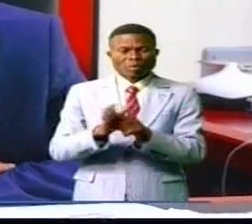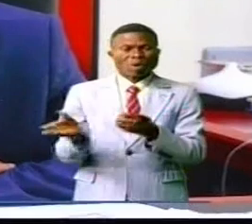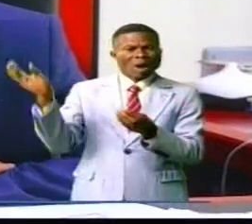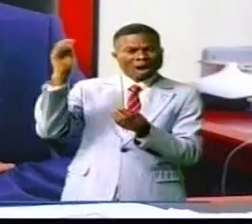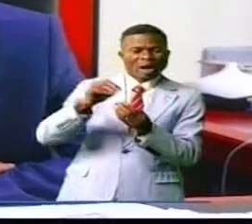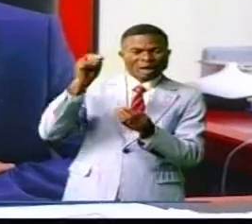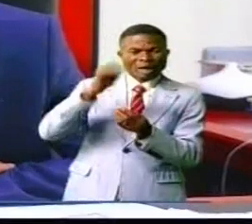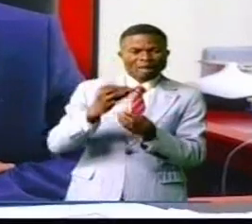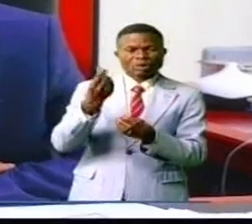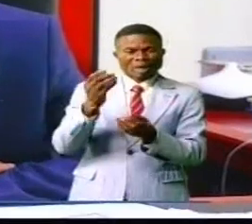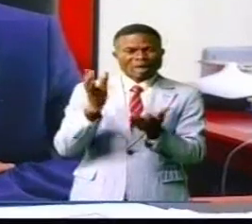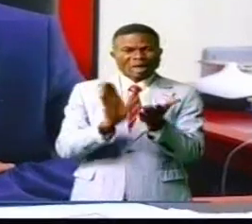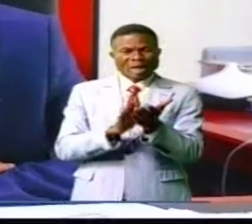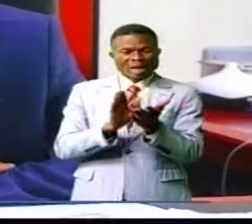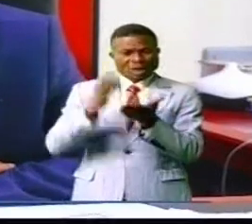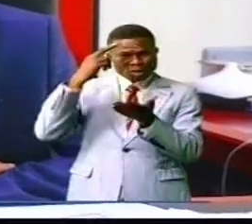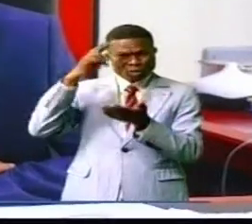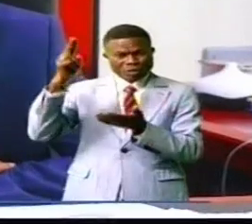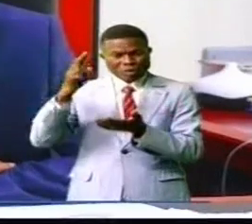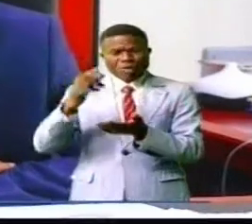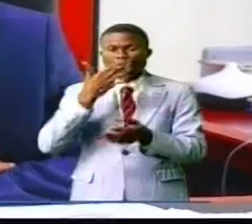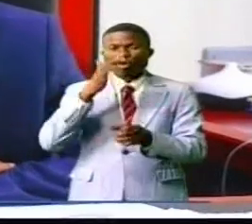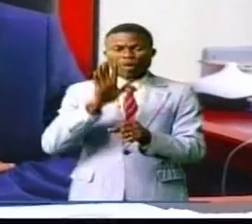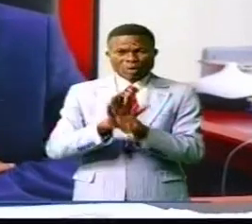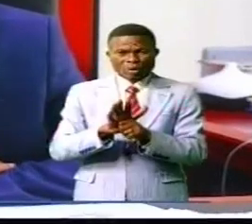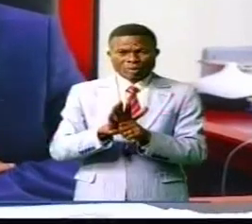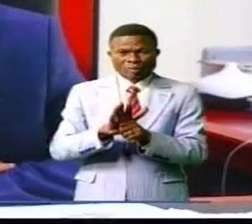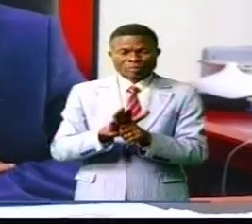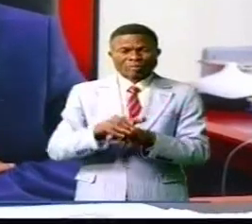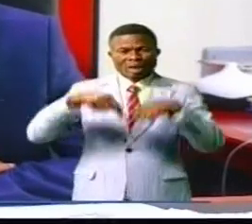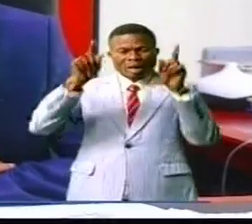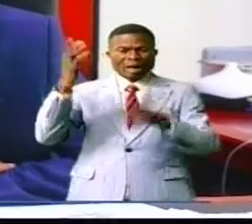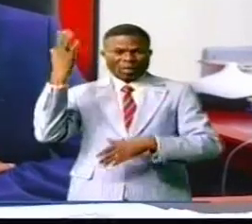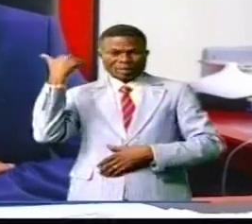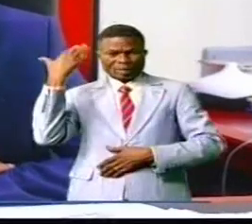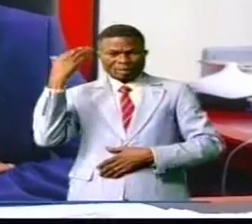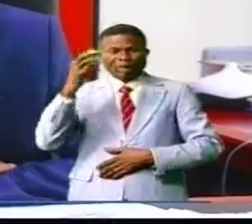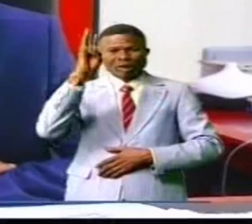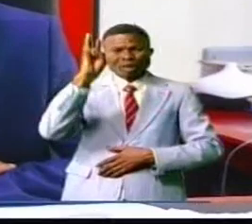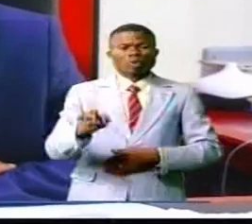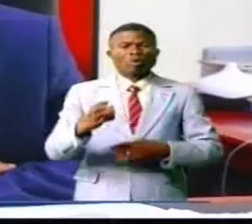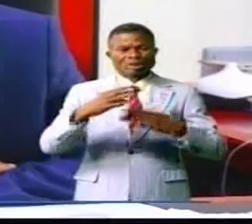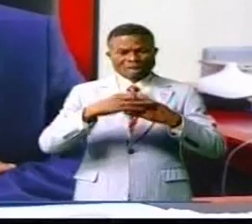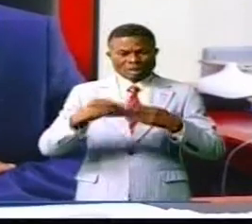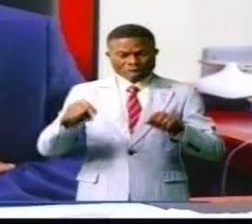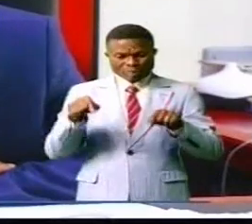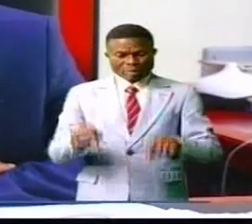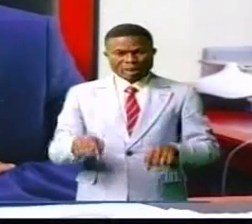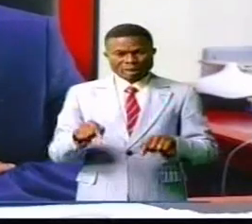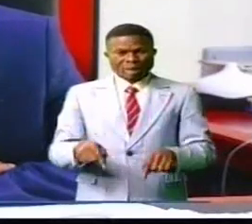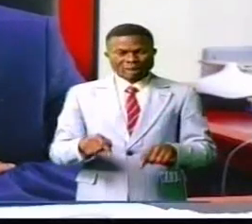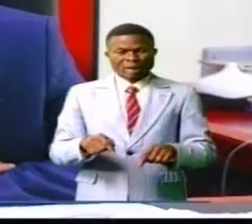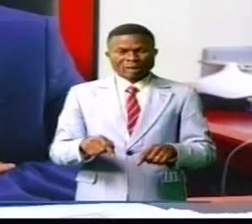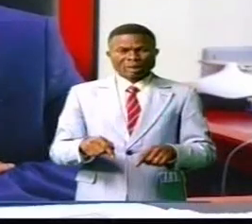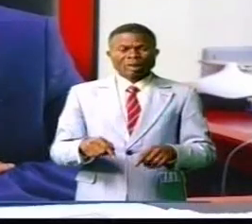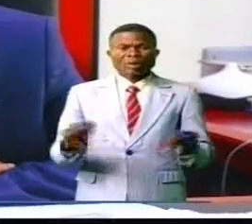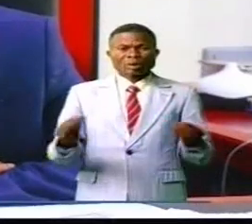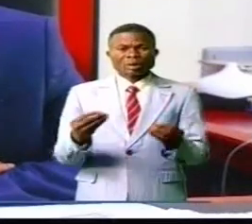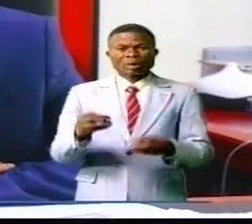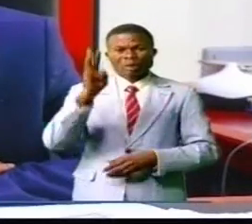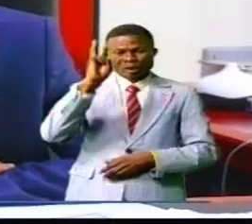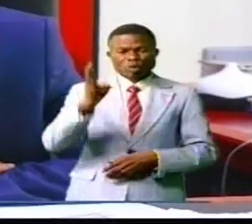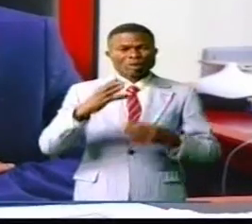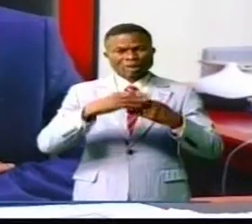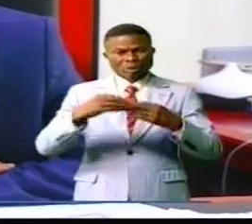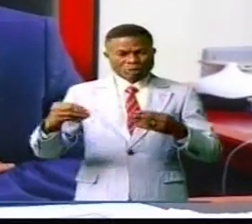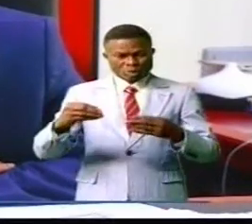du minerval. Je vous informe qu'il est depuis quelques années à 300 dollars. Actuellement, simplement, c'était 300